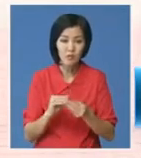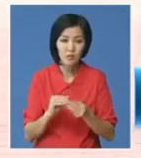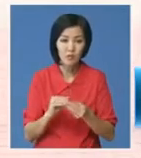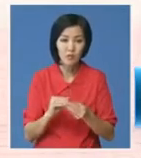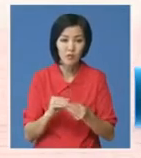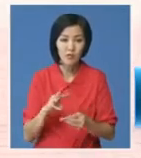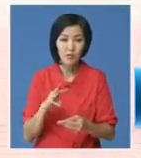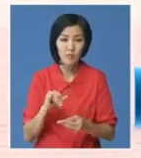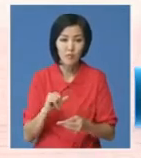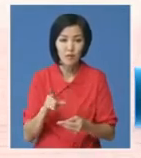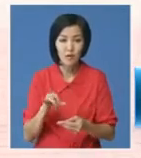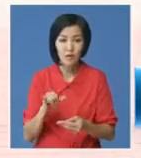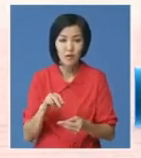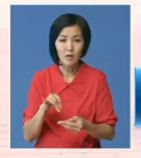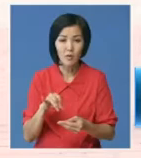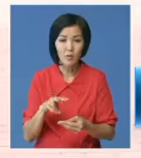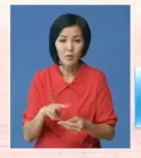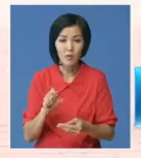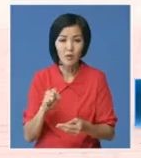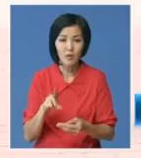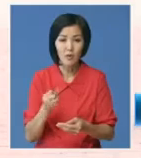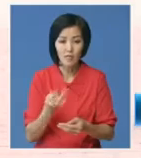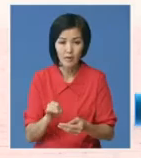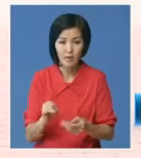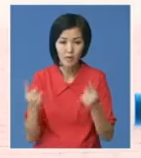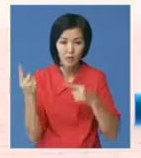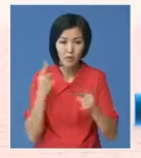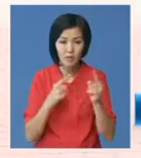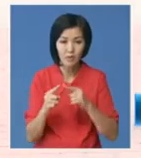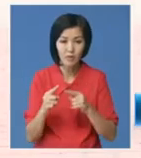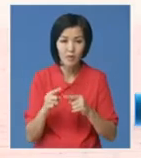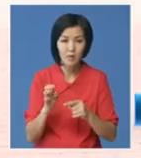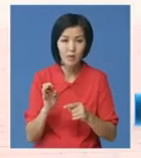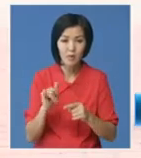Мұхтар Мағауиннің Абай шығармаларын және Мұхтар